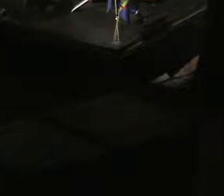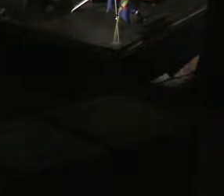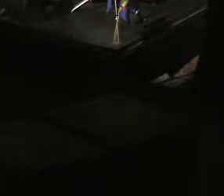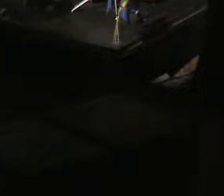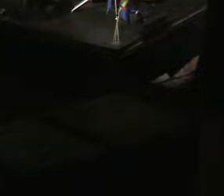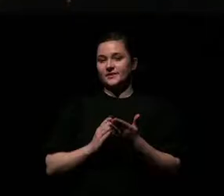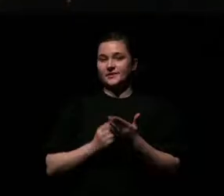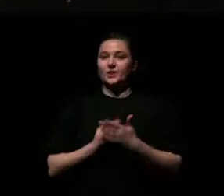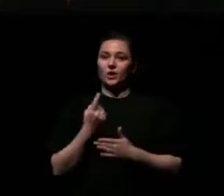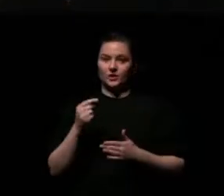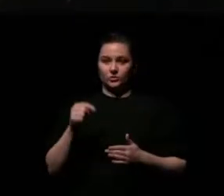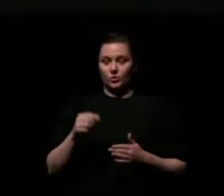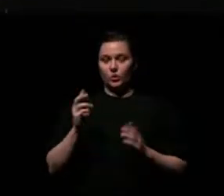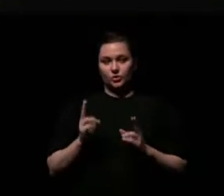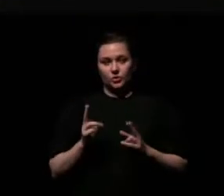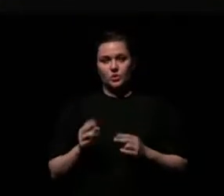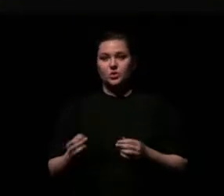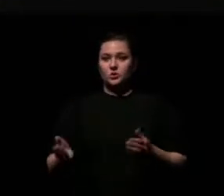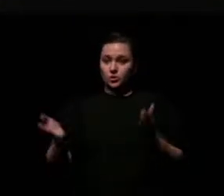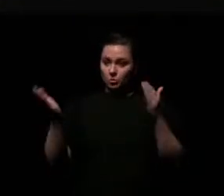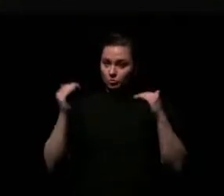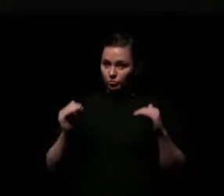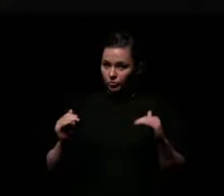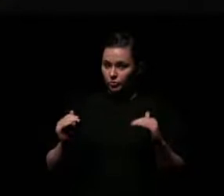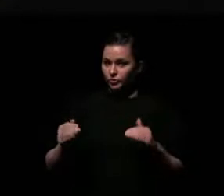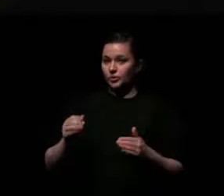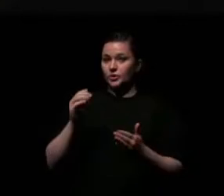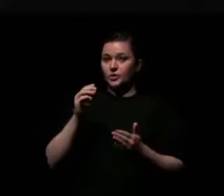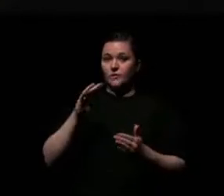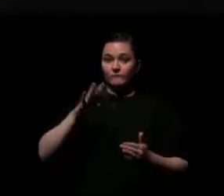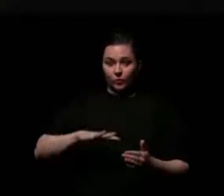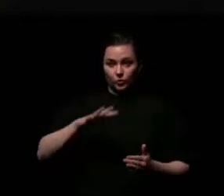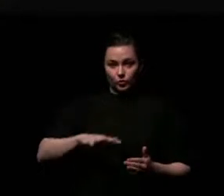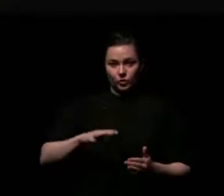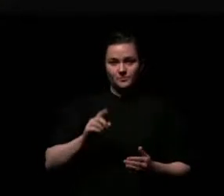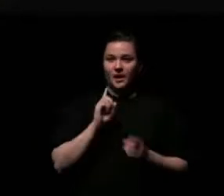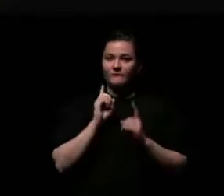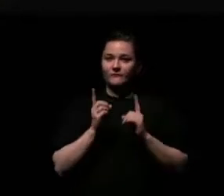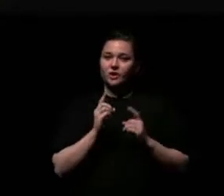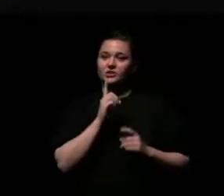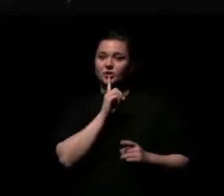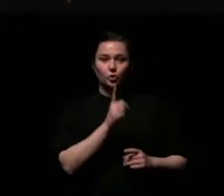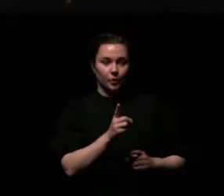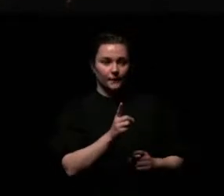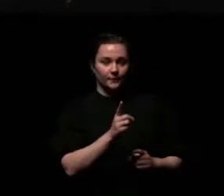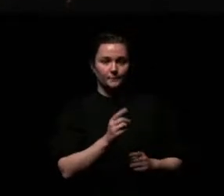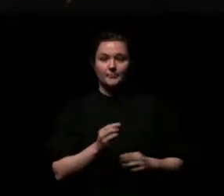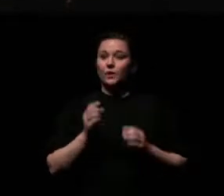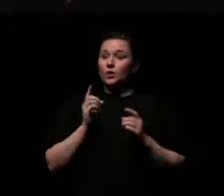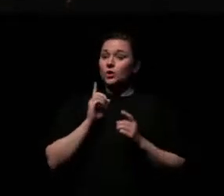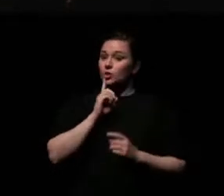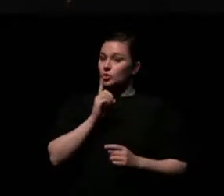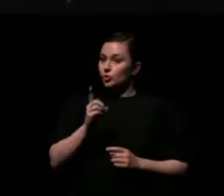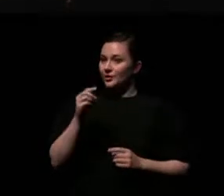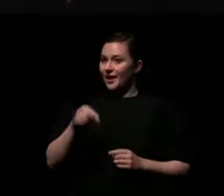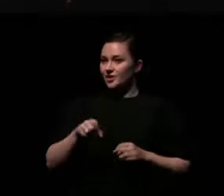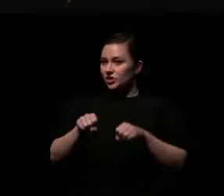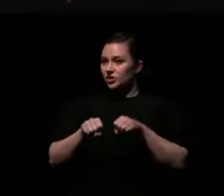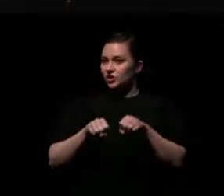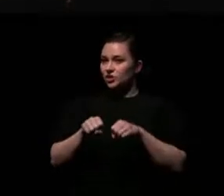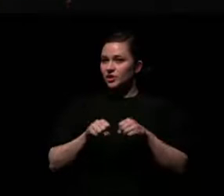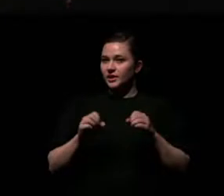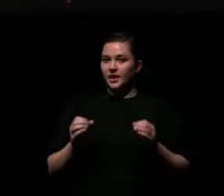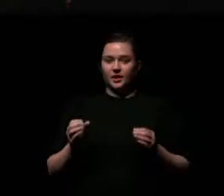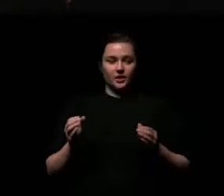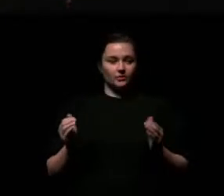punkt 14, som er valg til rådet. Rådet er et av de tre styrende organene her på samfunnet, og nå skal det